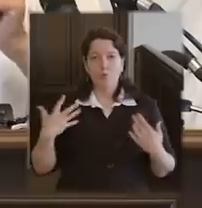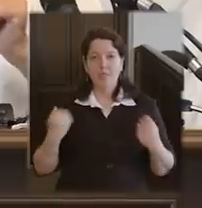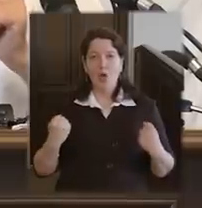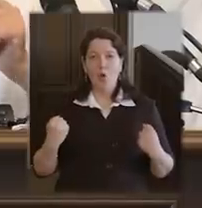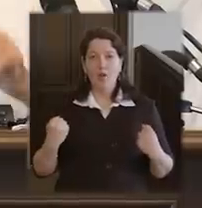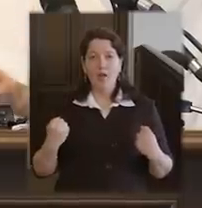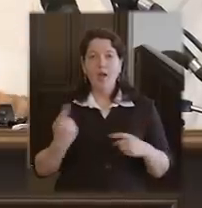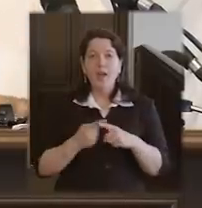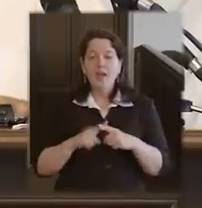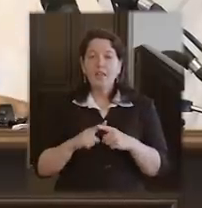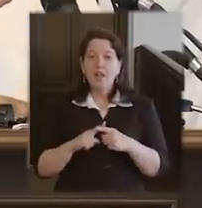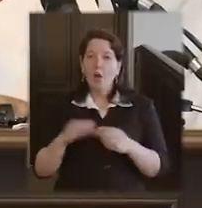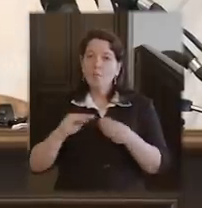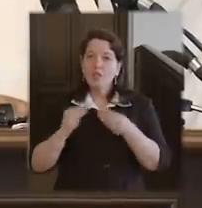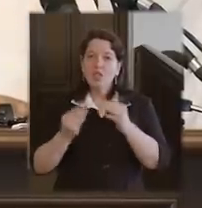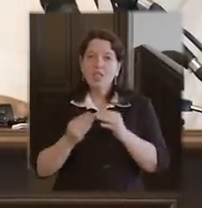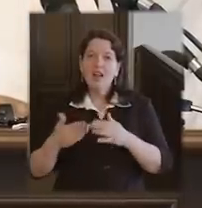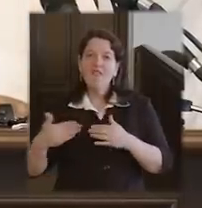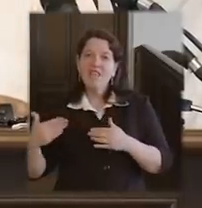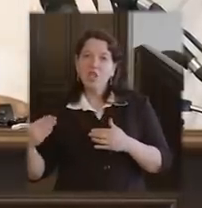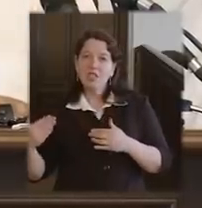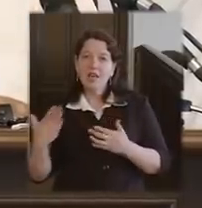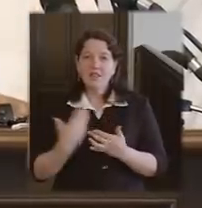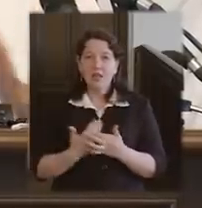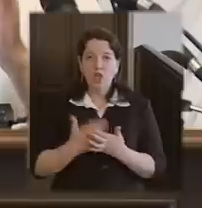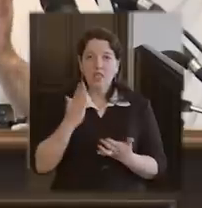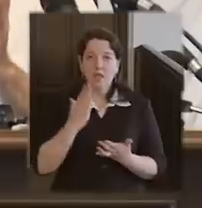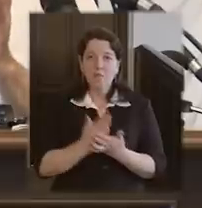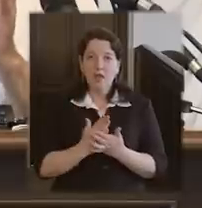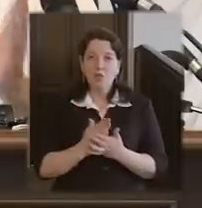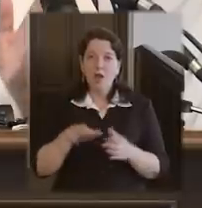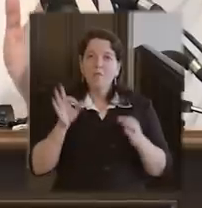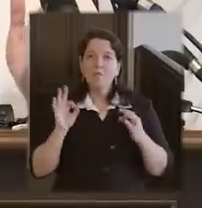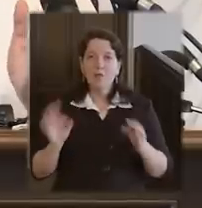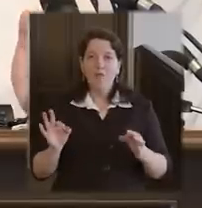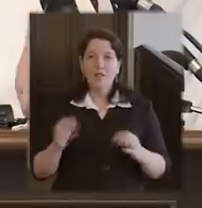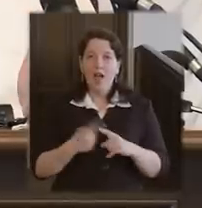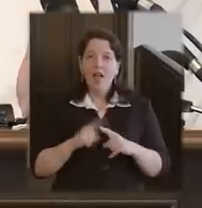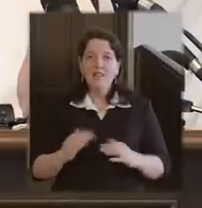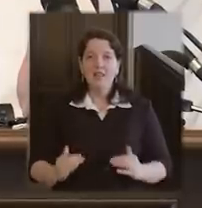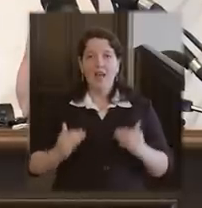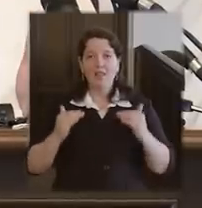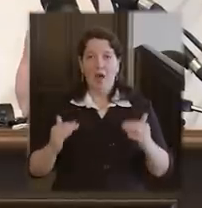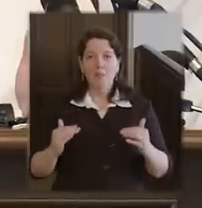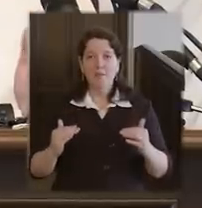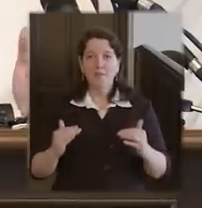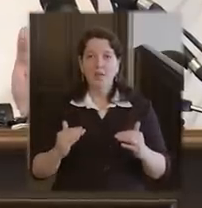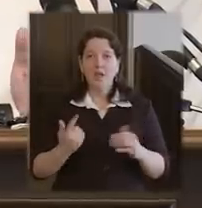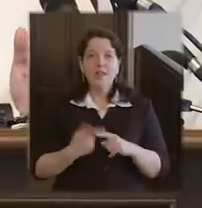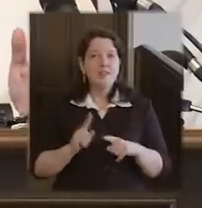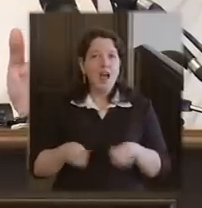извне? Все причины носят внешний характер. Вот, ну, правда же, это так.